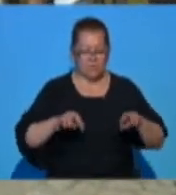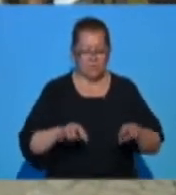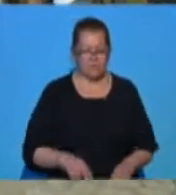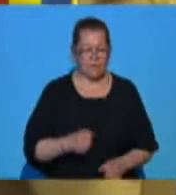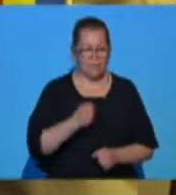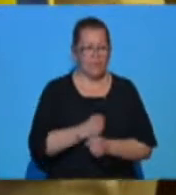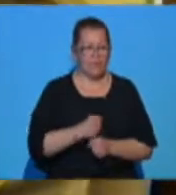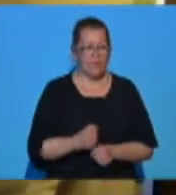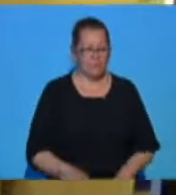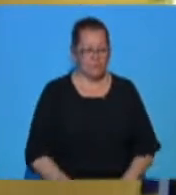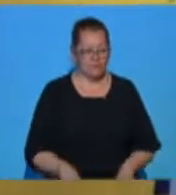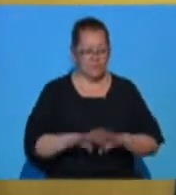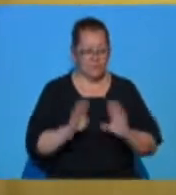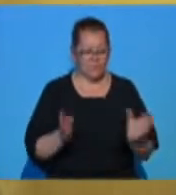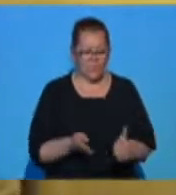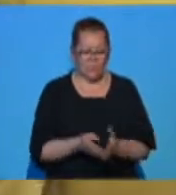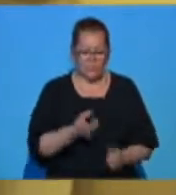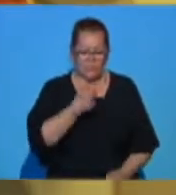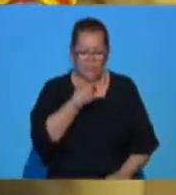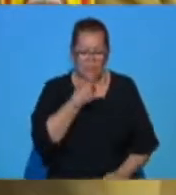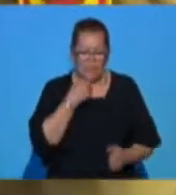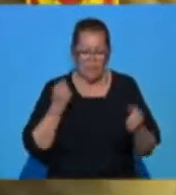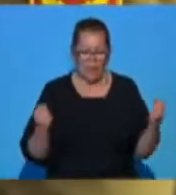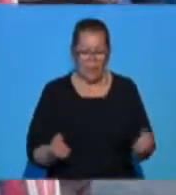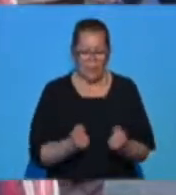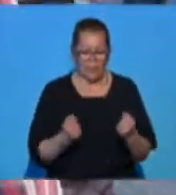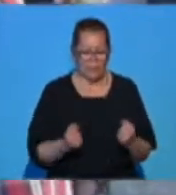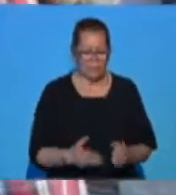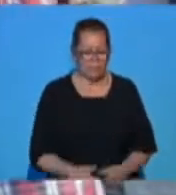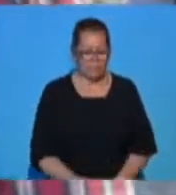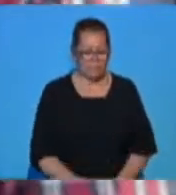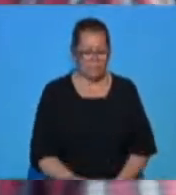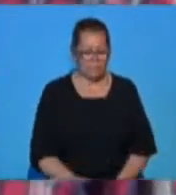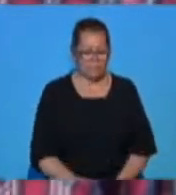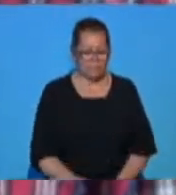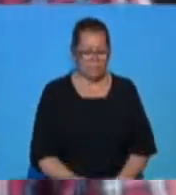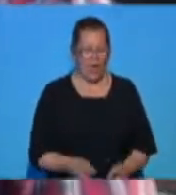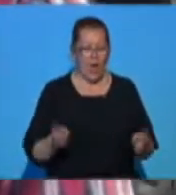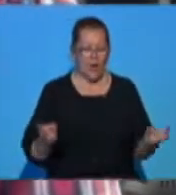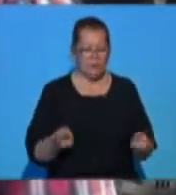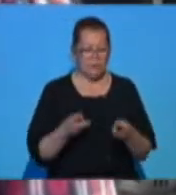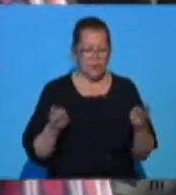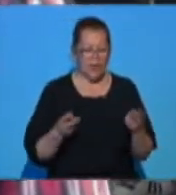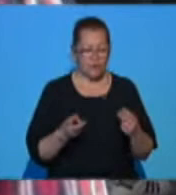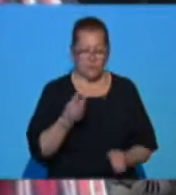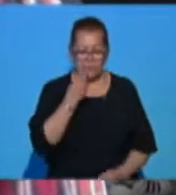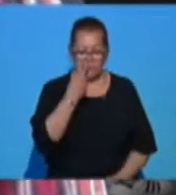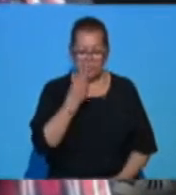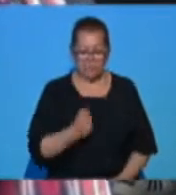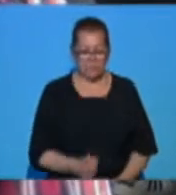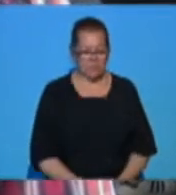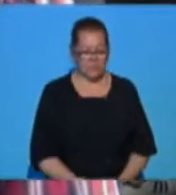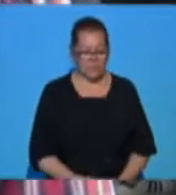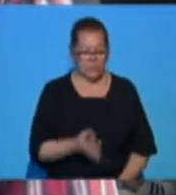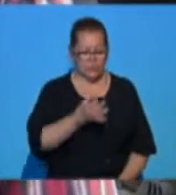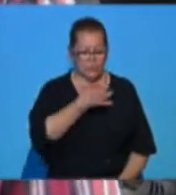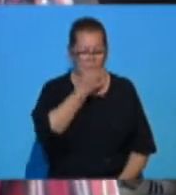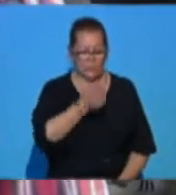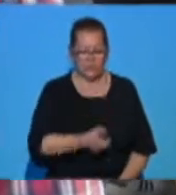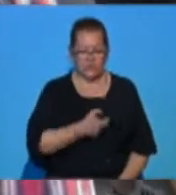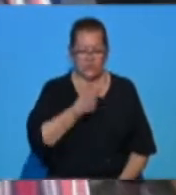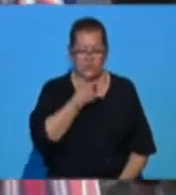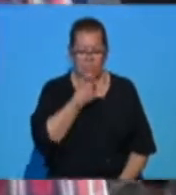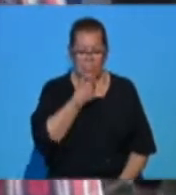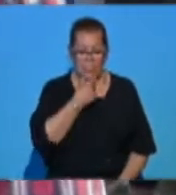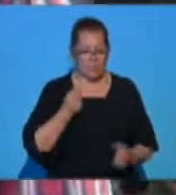lucrat. Majoritatea spun că și vârsta este un impediment. O să mai caut. O să mai caut. Considerați că și vârsta este